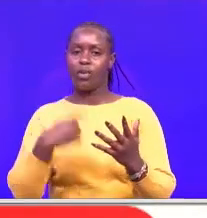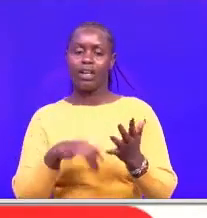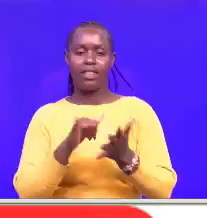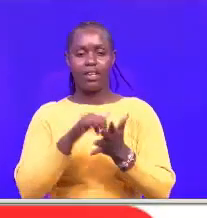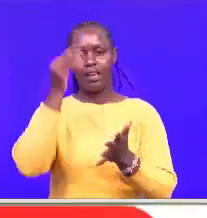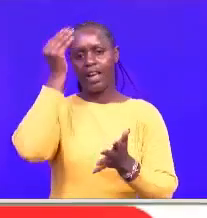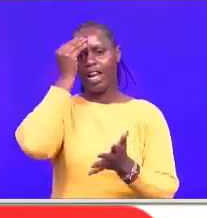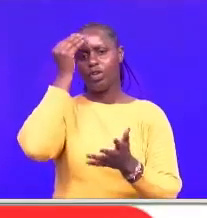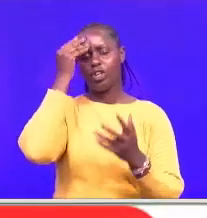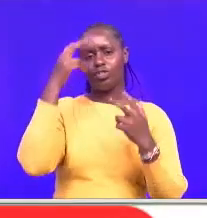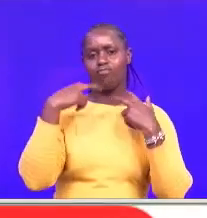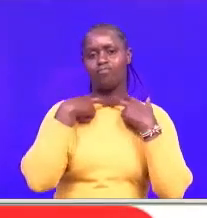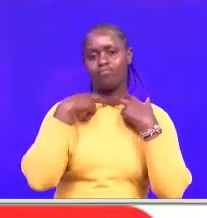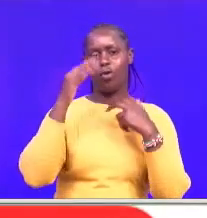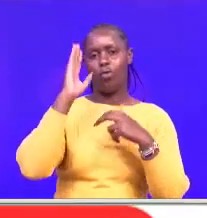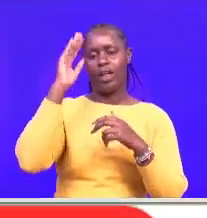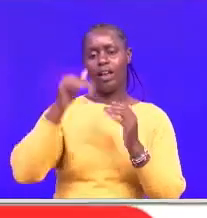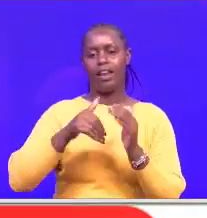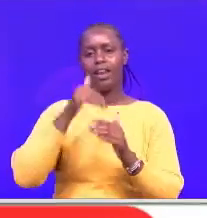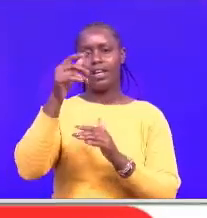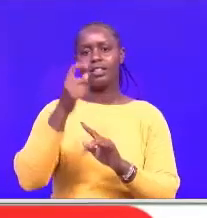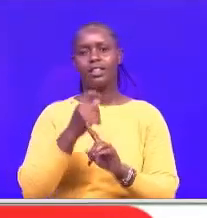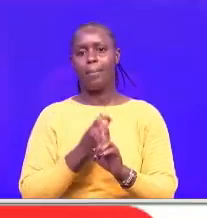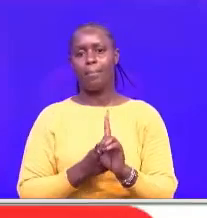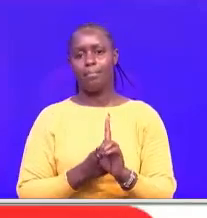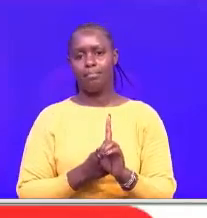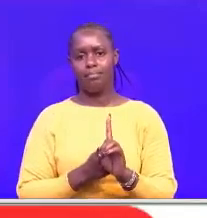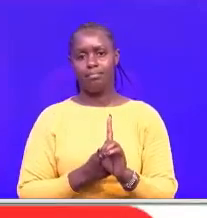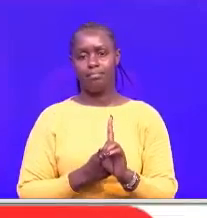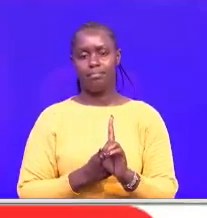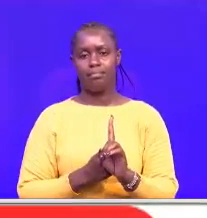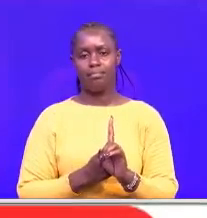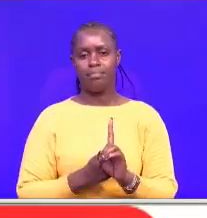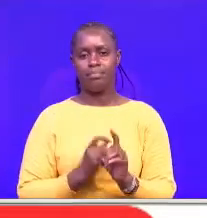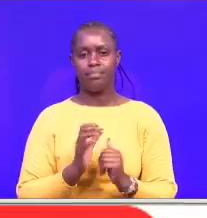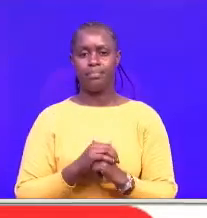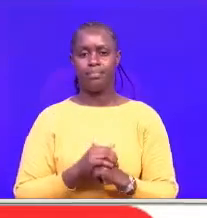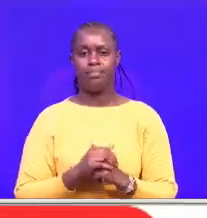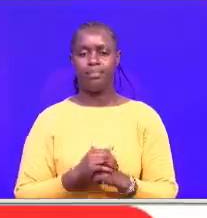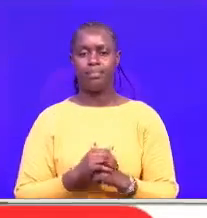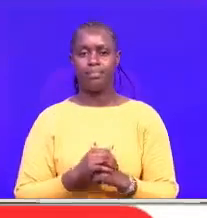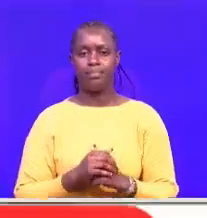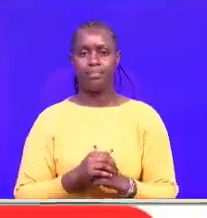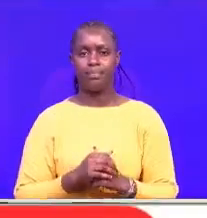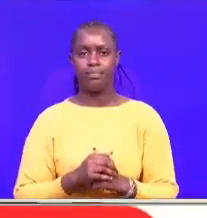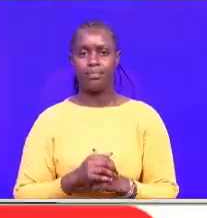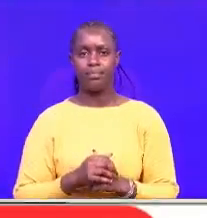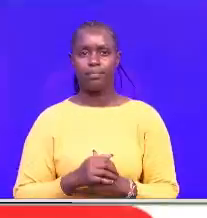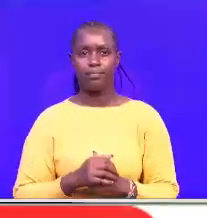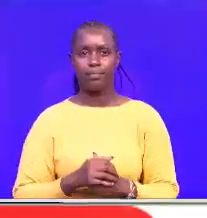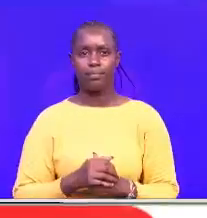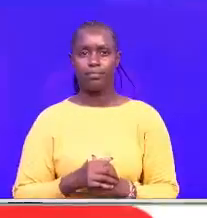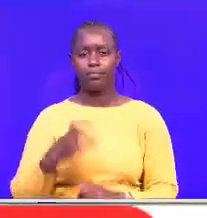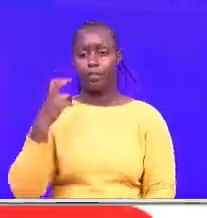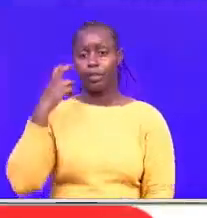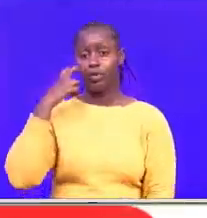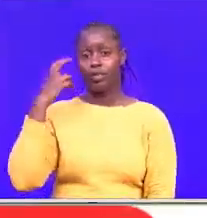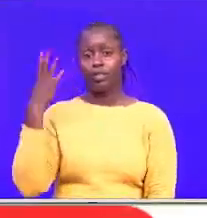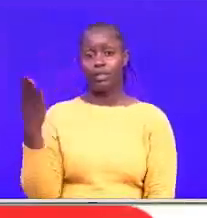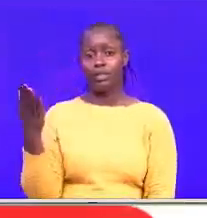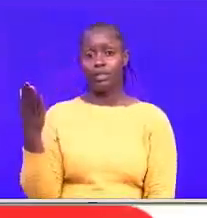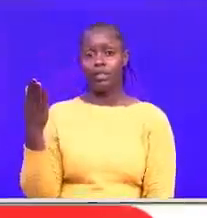yatatatizika muhula ujao. Anastasia Mukabi kunradhi anatujuza zaidi. Hii ndio picha